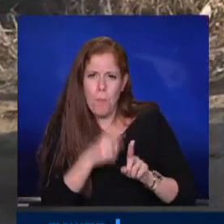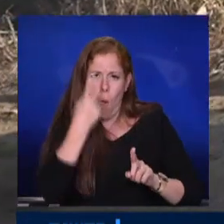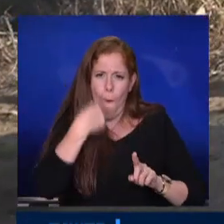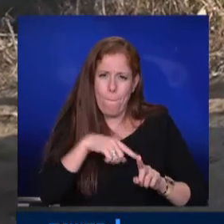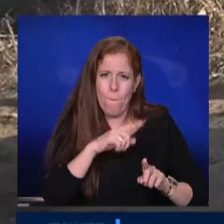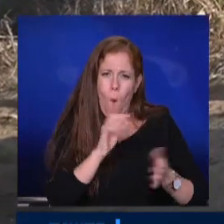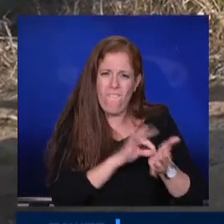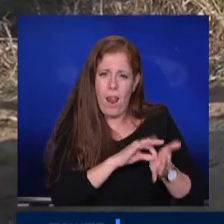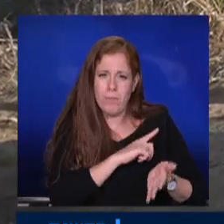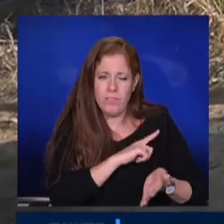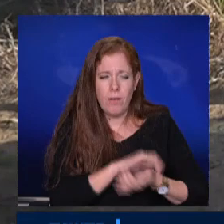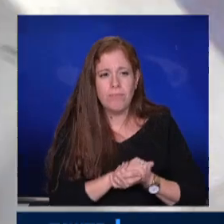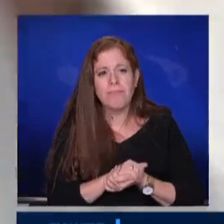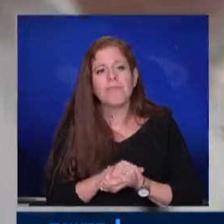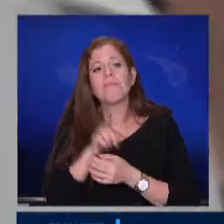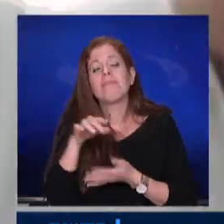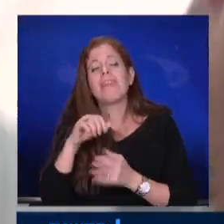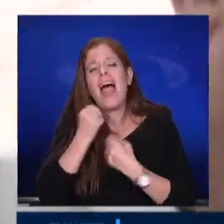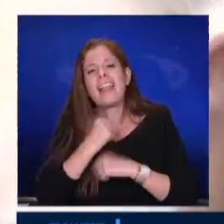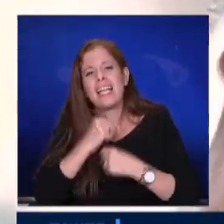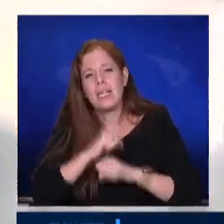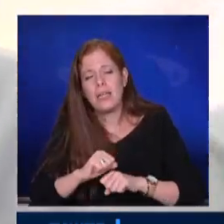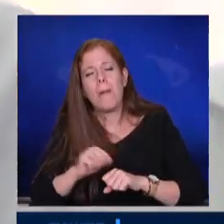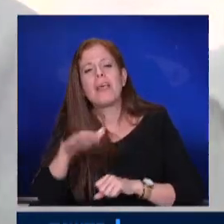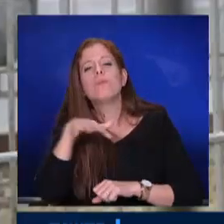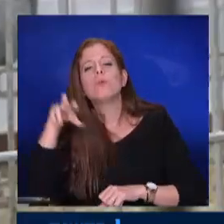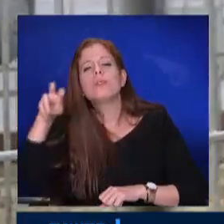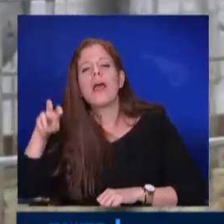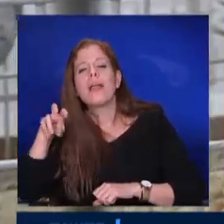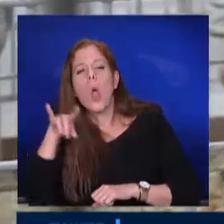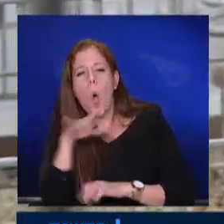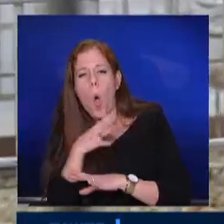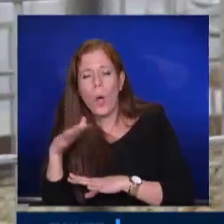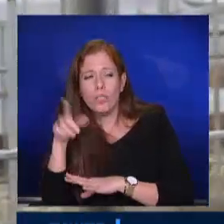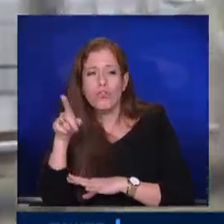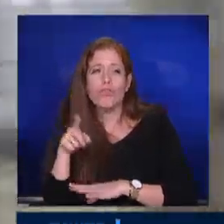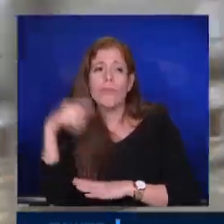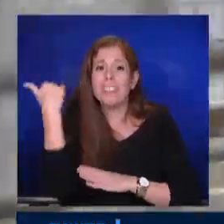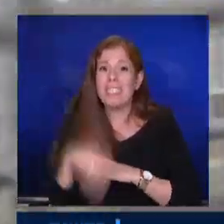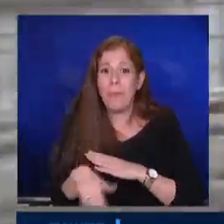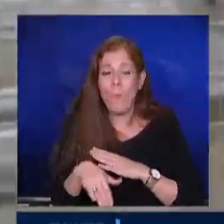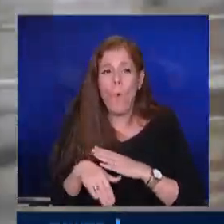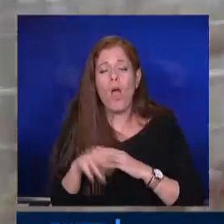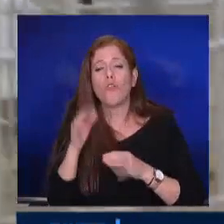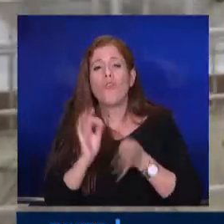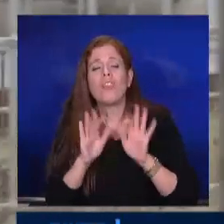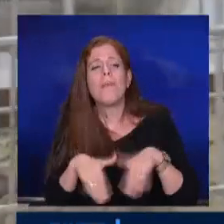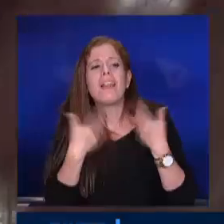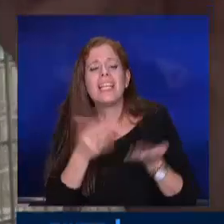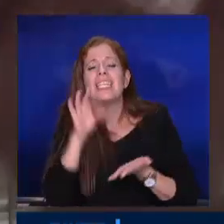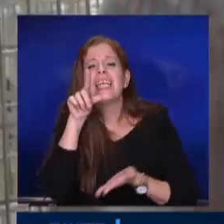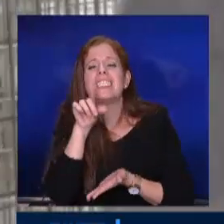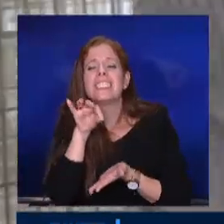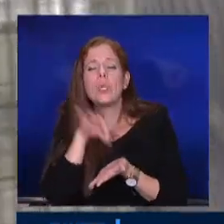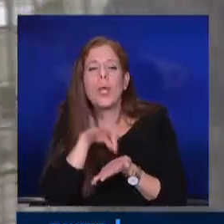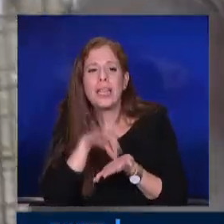הנגריה הישנה בקיבוץ עין החורש. לפני זמן קצר סיימו השופטים בתערוכה את מלאכת הענקת הציונים לעופות שבכלובים,